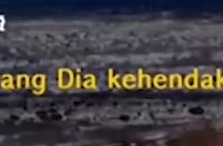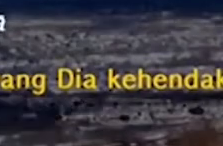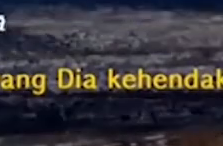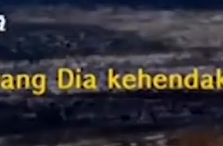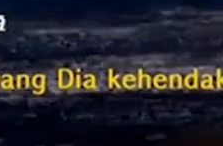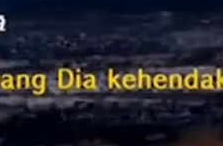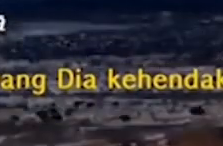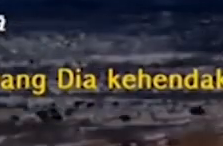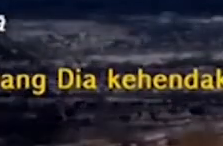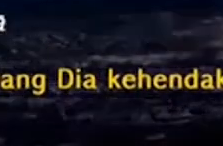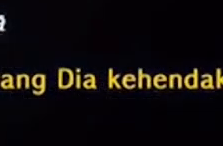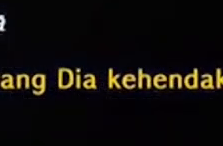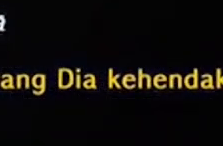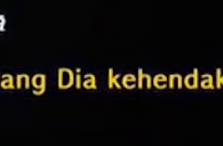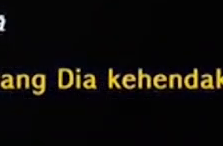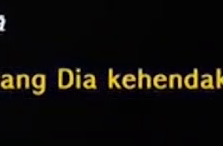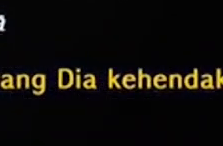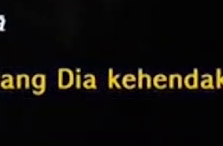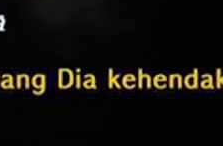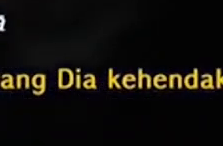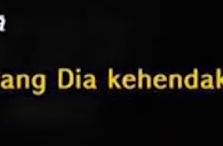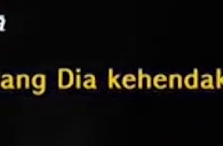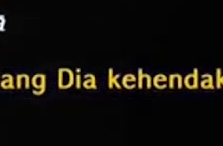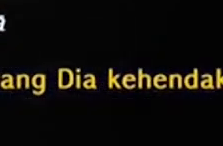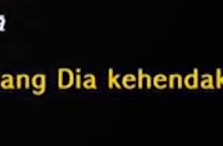kyuhyunie Meisya